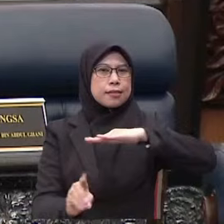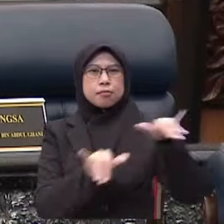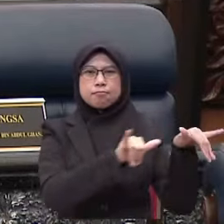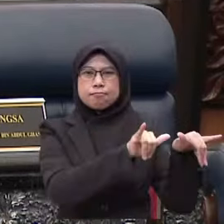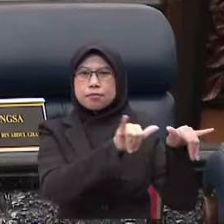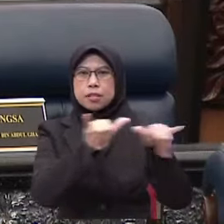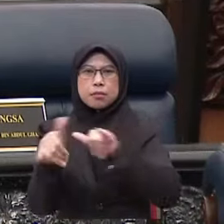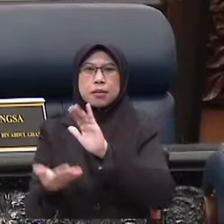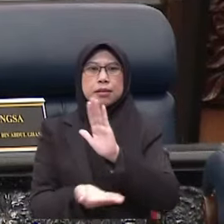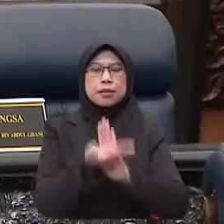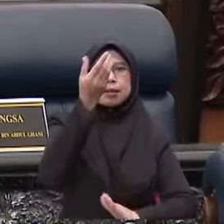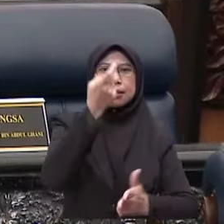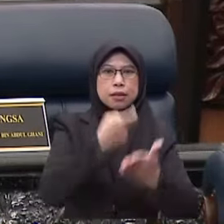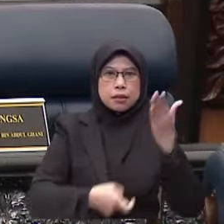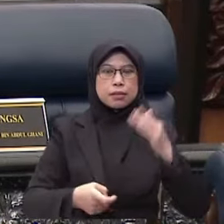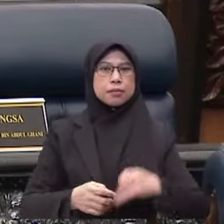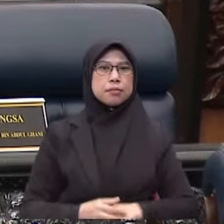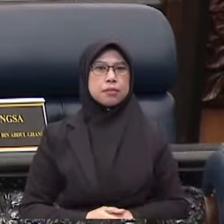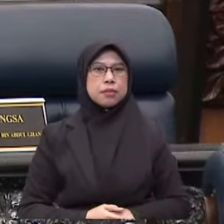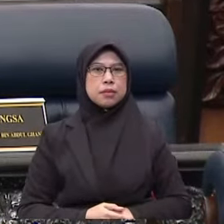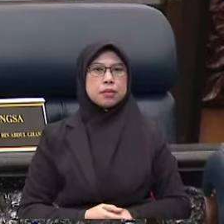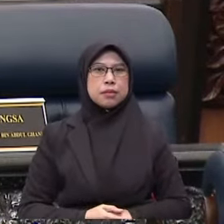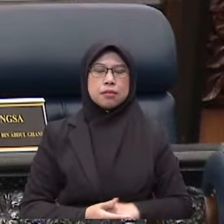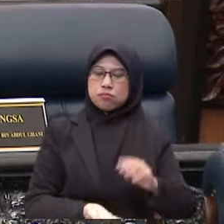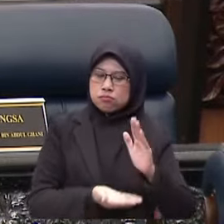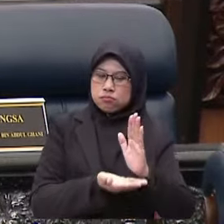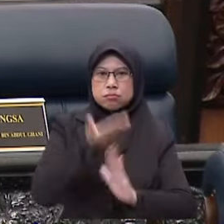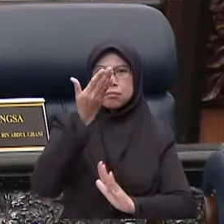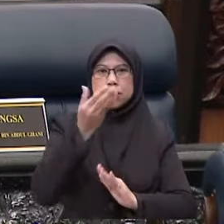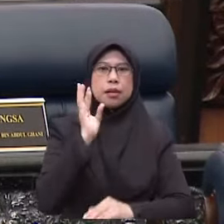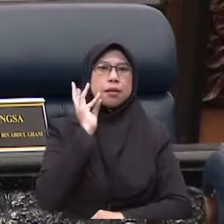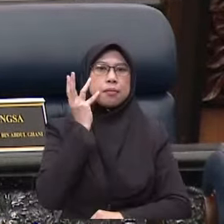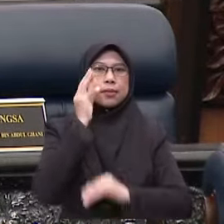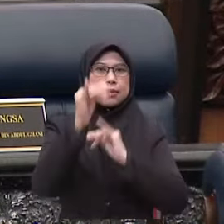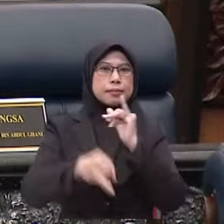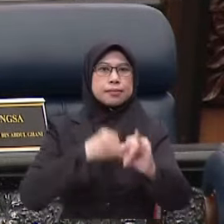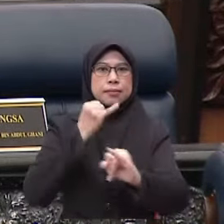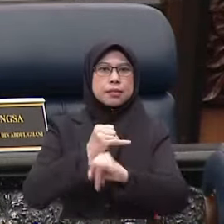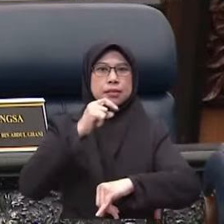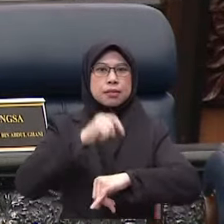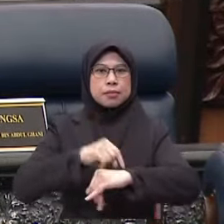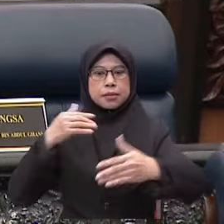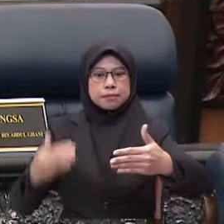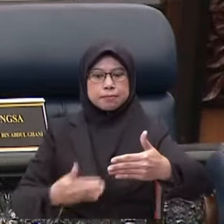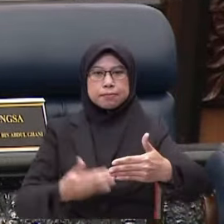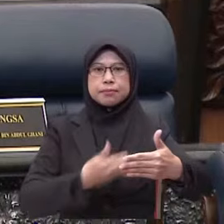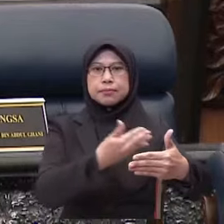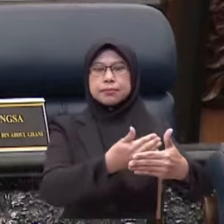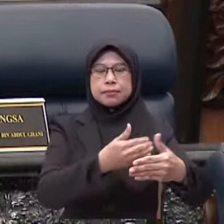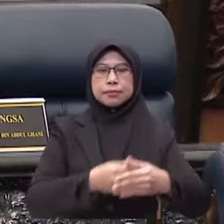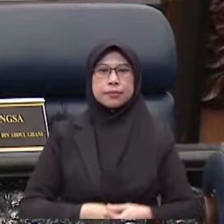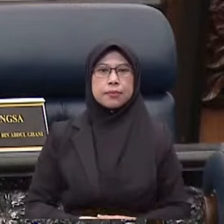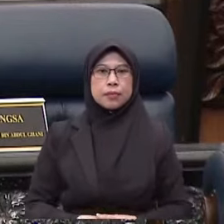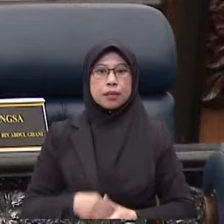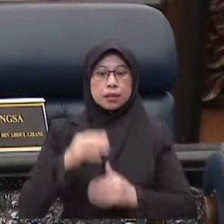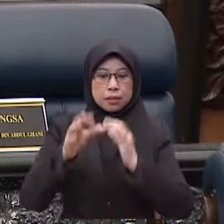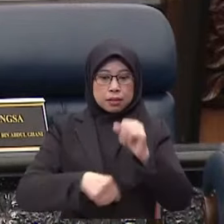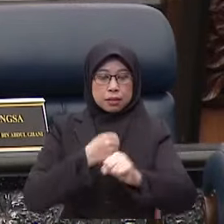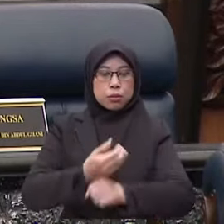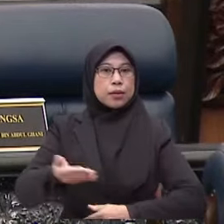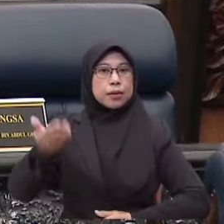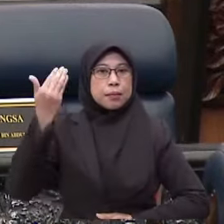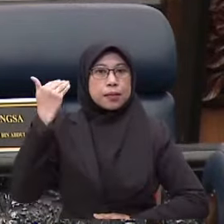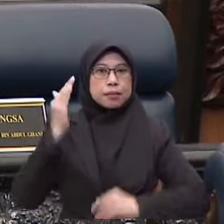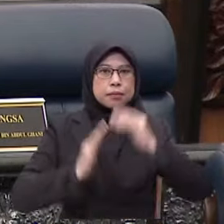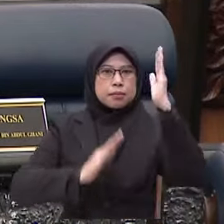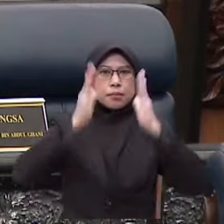serupa yang akan terus melonjakkan harga beras antarabangsa dalam masa yang terdekat tahun lepas